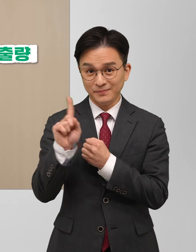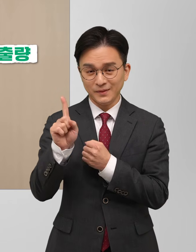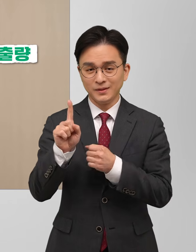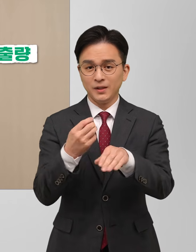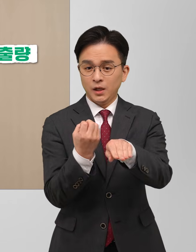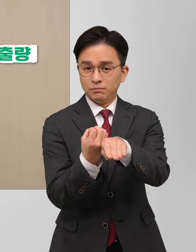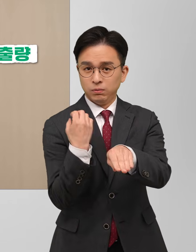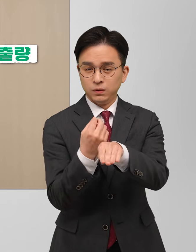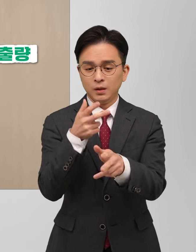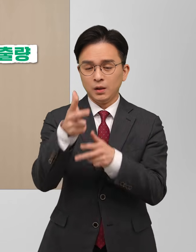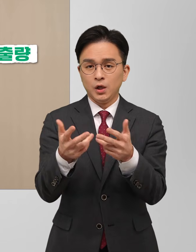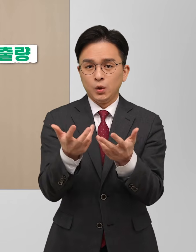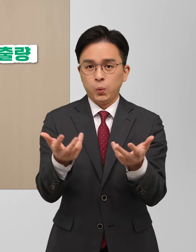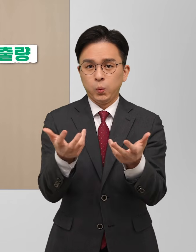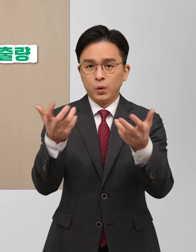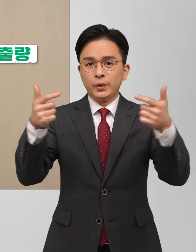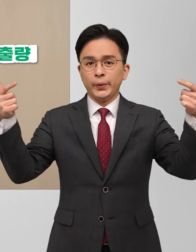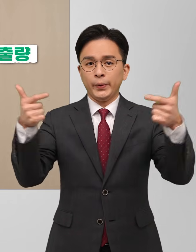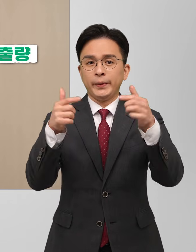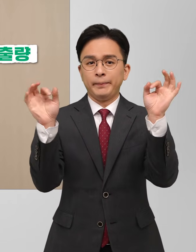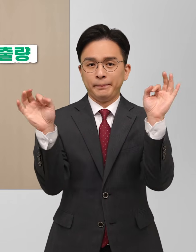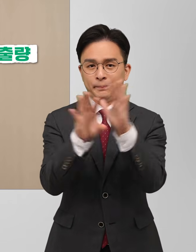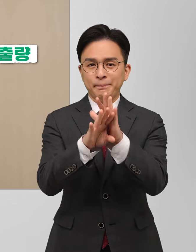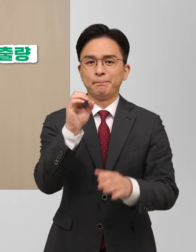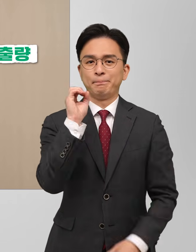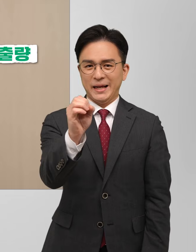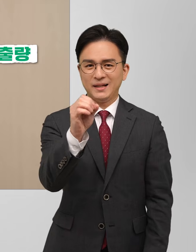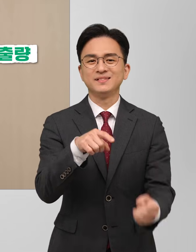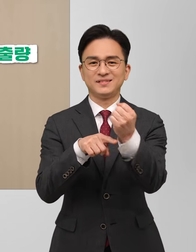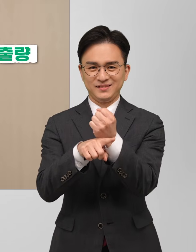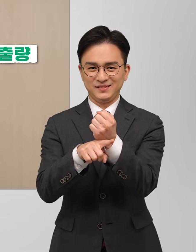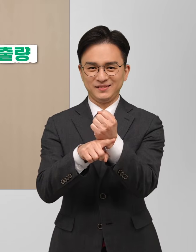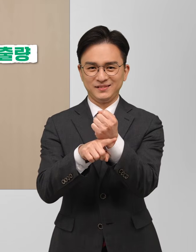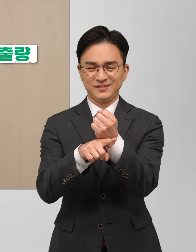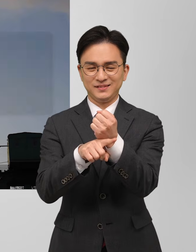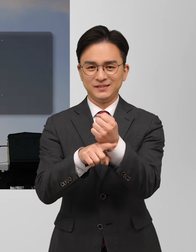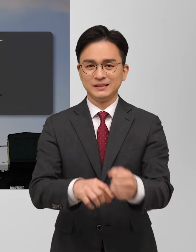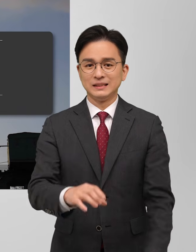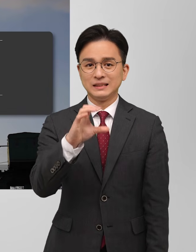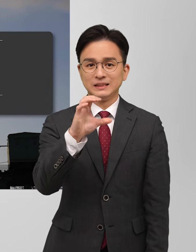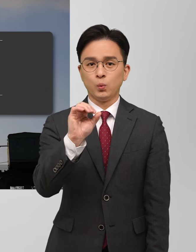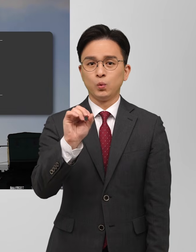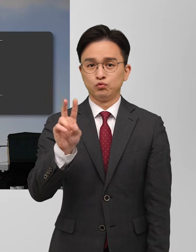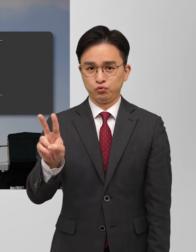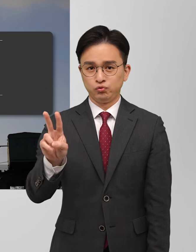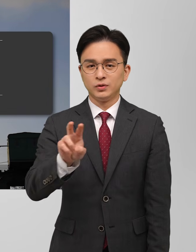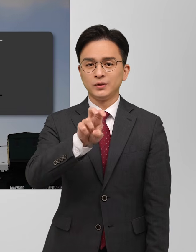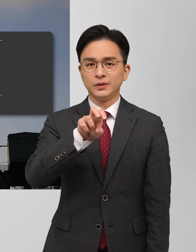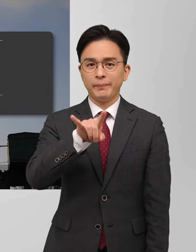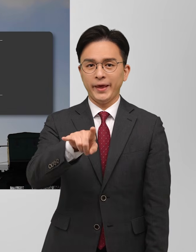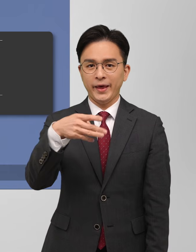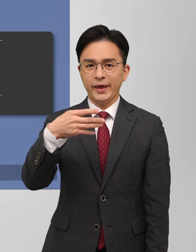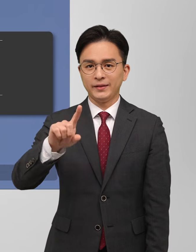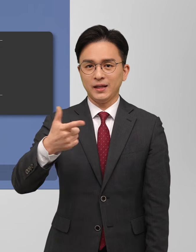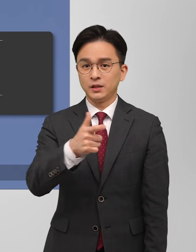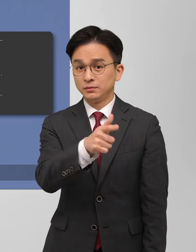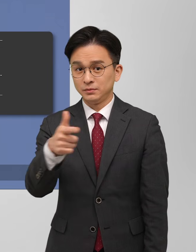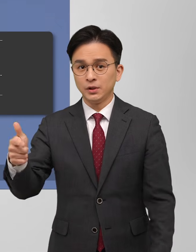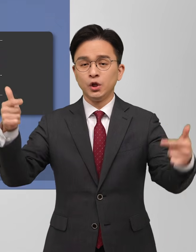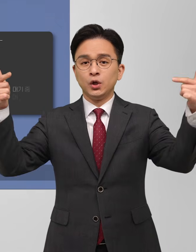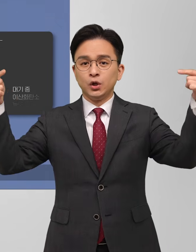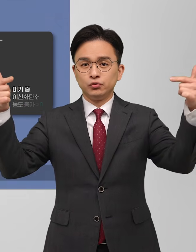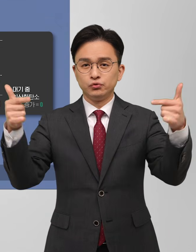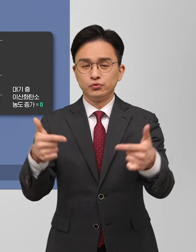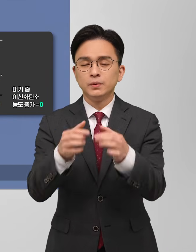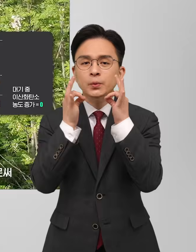탄소중립이란 온실가스의 순 배출량을 0으로 만드는 것을 의미합니다. 이산화탄소, 메탄 등 온실가스